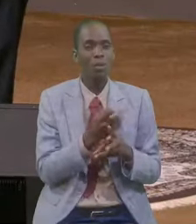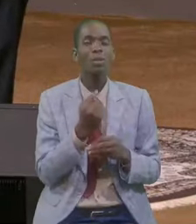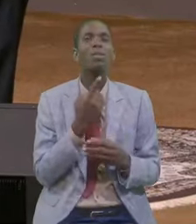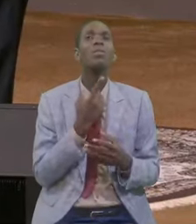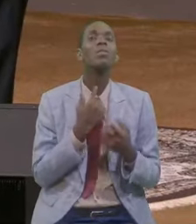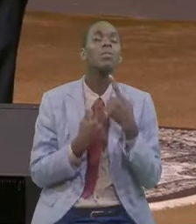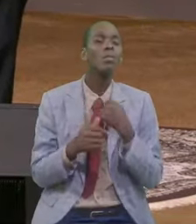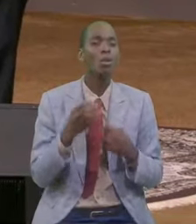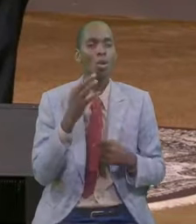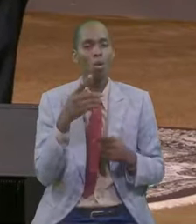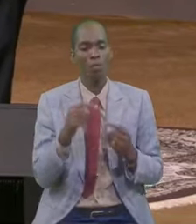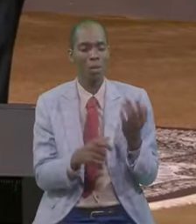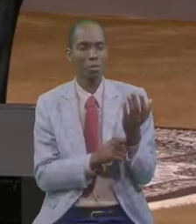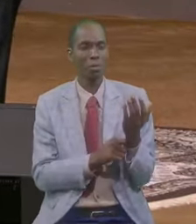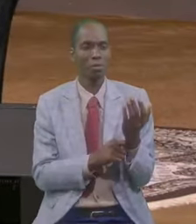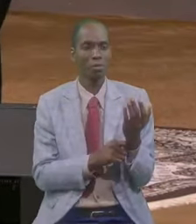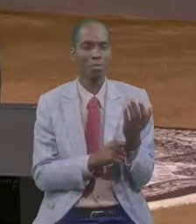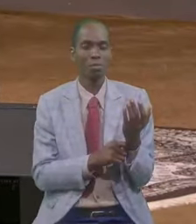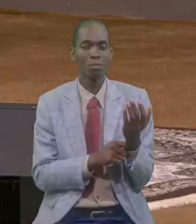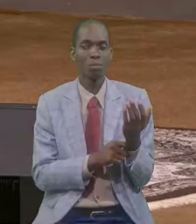la convoitise de la chair,